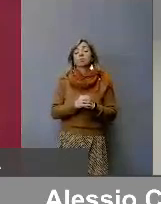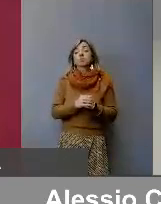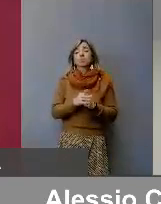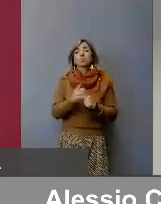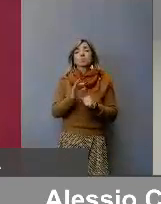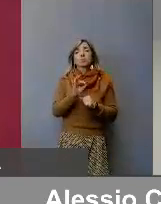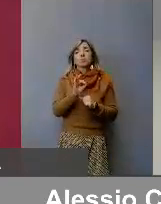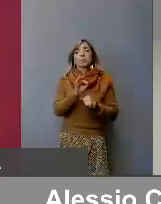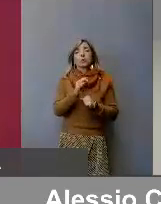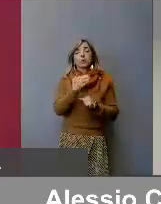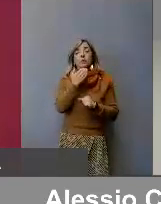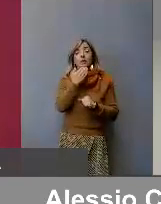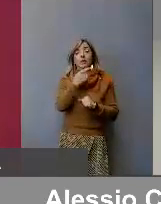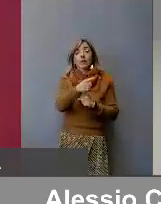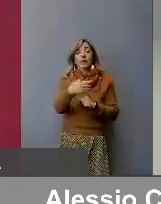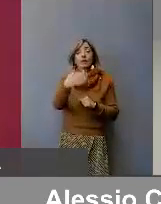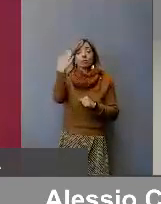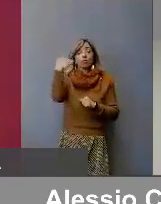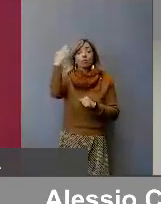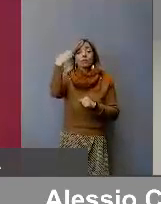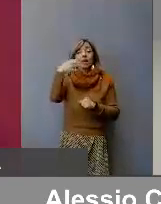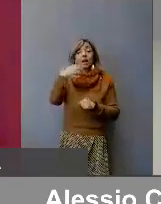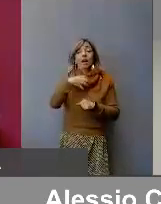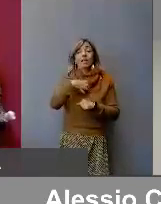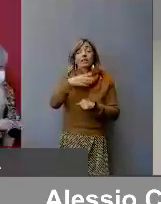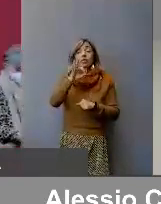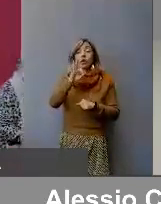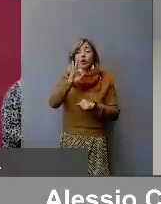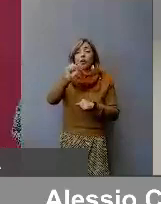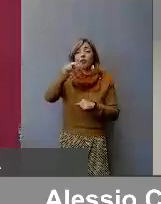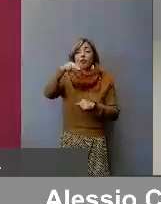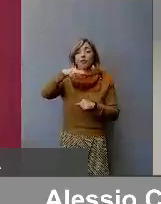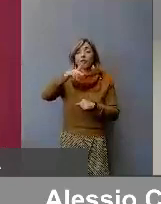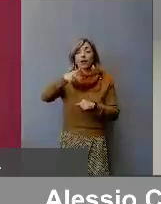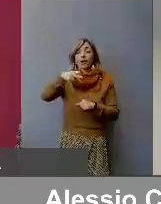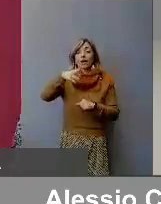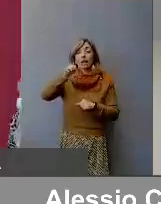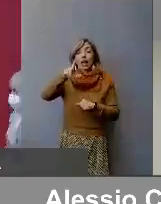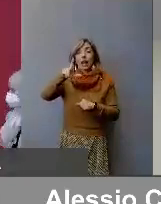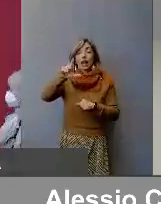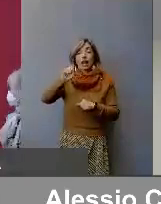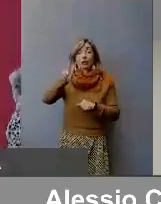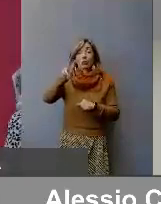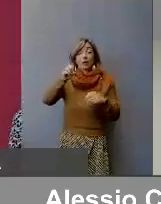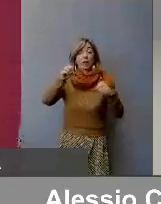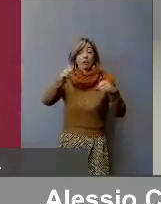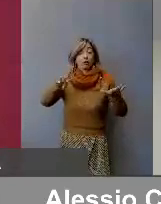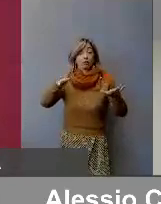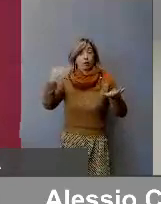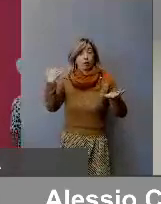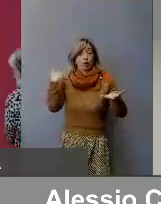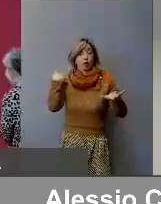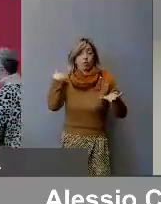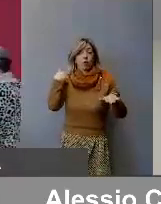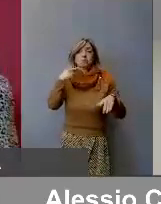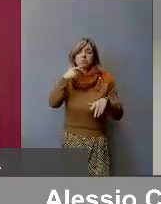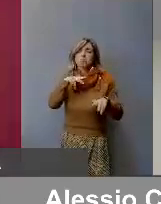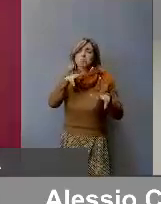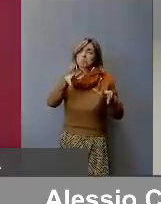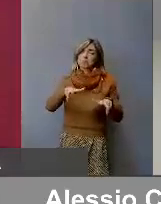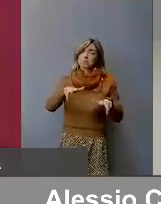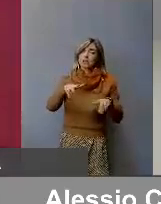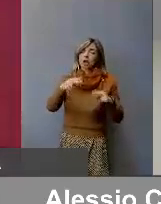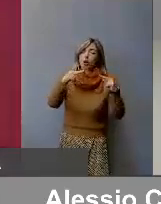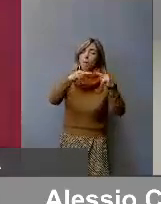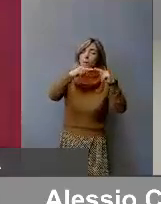fan della nel lontano 2000 19 dove prometteva un censimento di tutti tutti i ponti